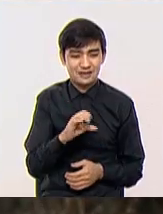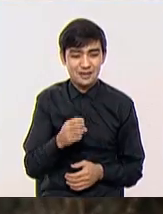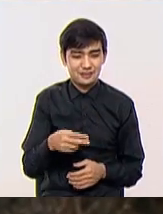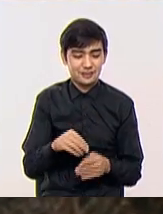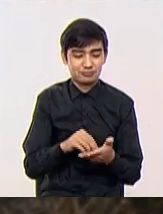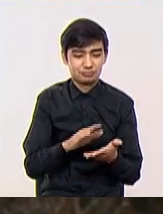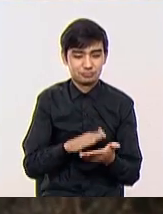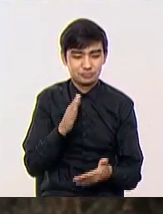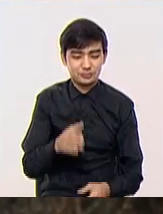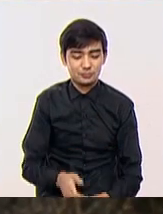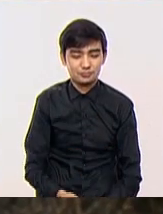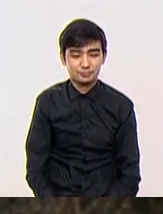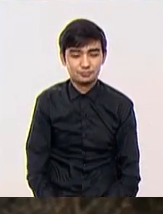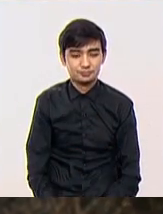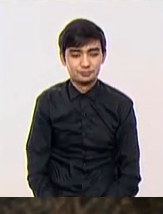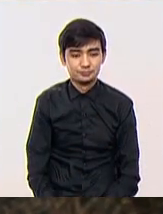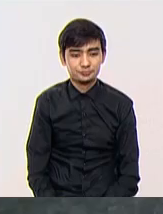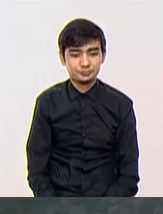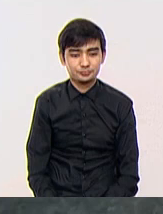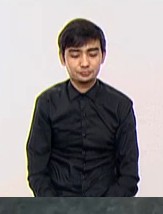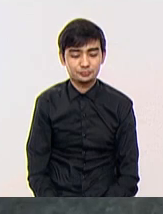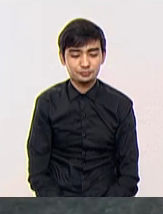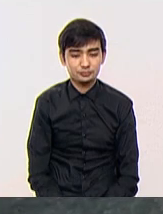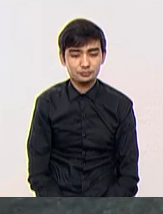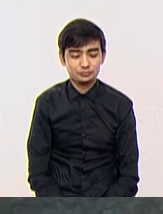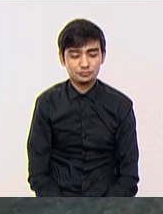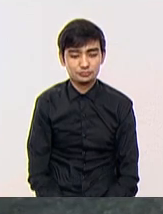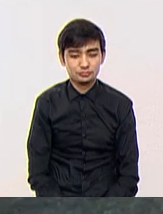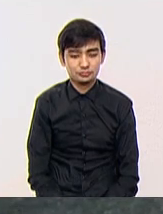орнатылады. Абай Нұржанов, Рахымжан Сқақов, Информбюро, Қызылорда облысы.